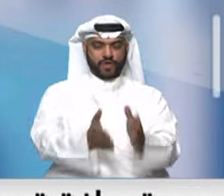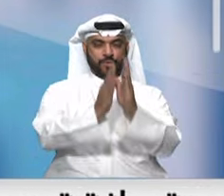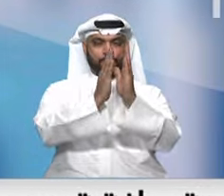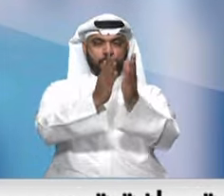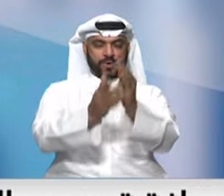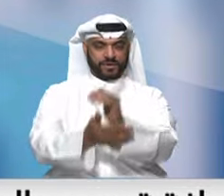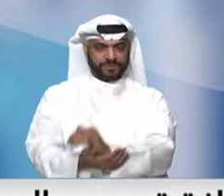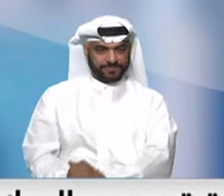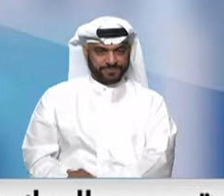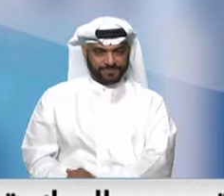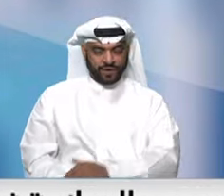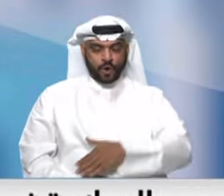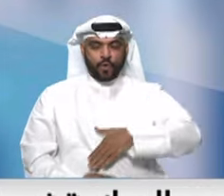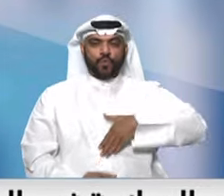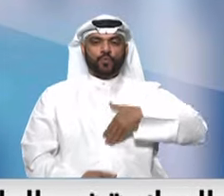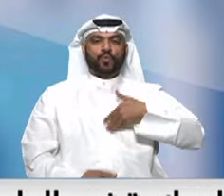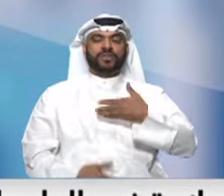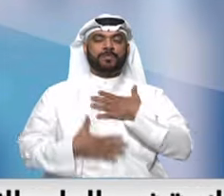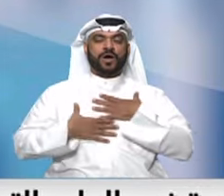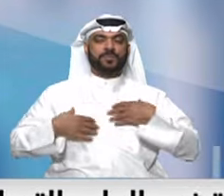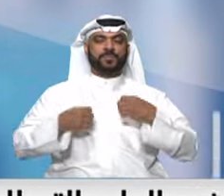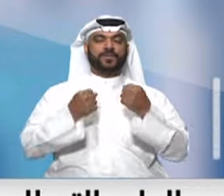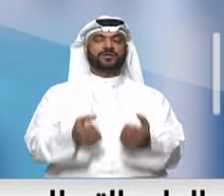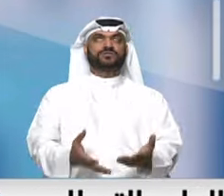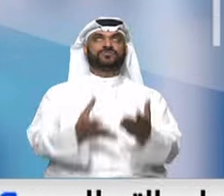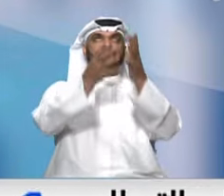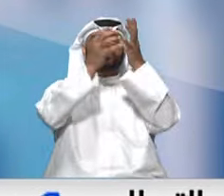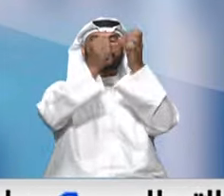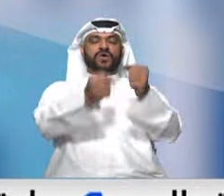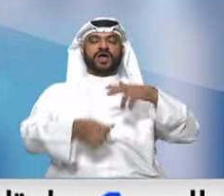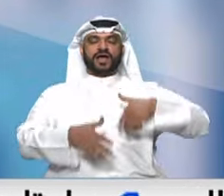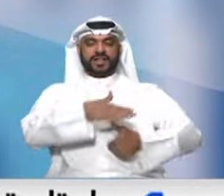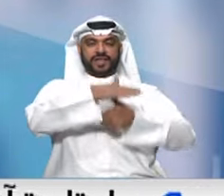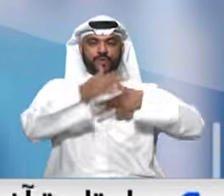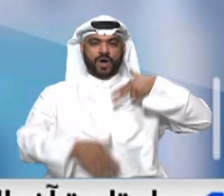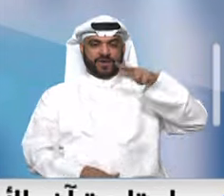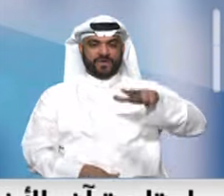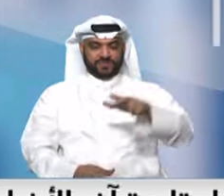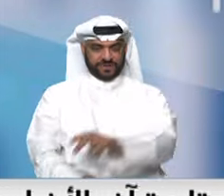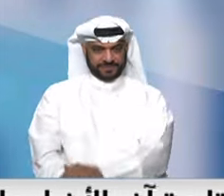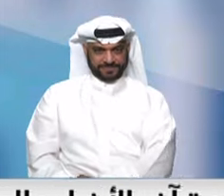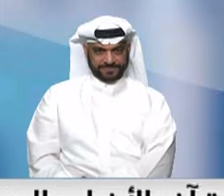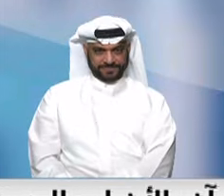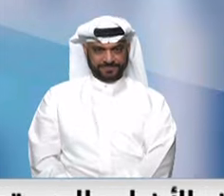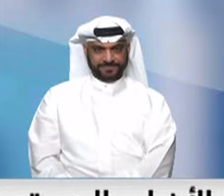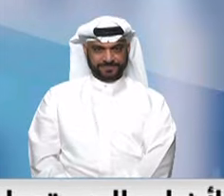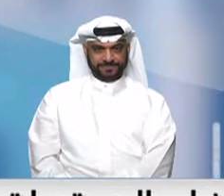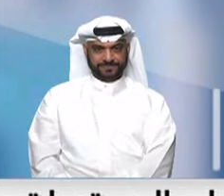بمناسبه العيد الوطني لبلاده راجيا لفخامته دوام الصحه والعافيه